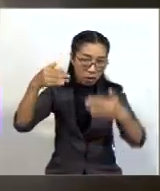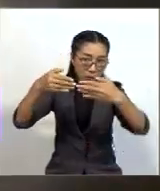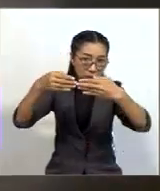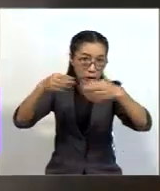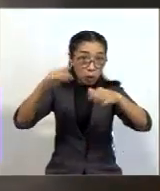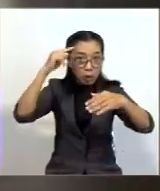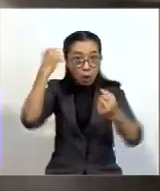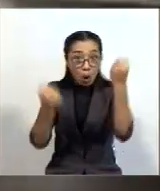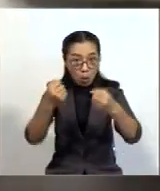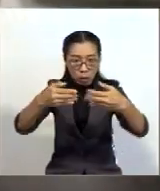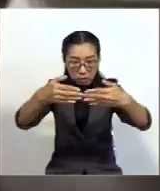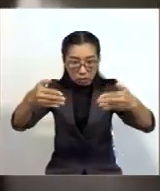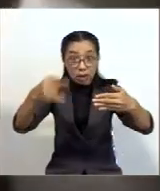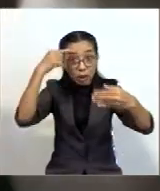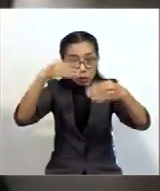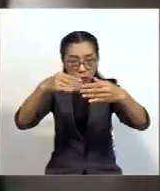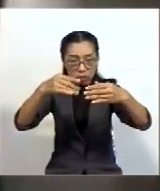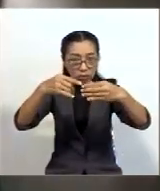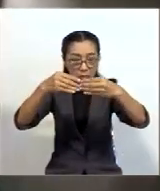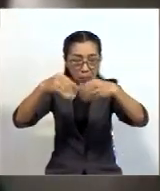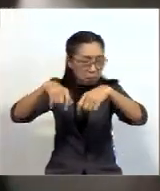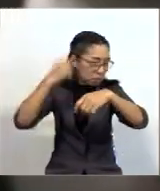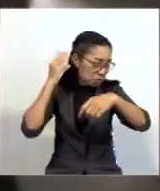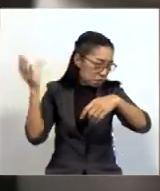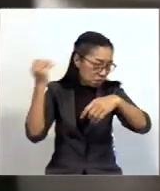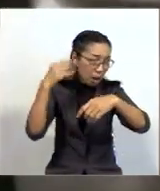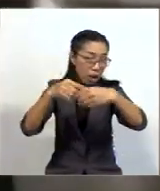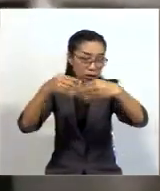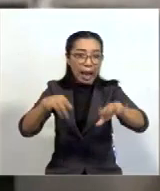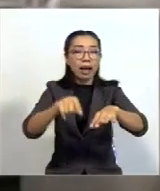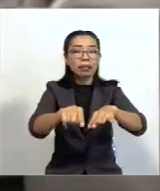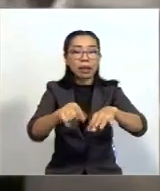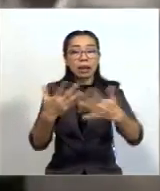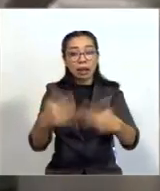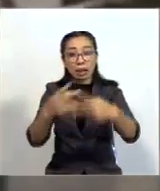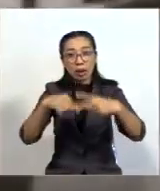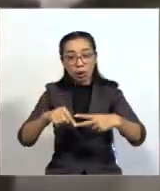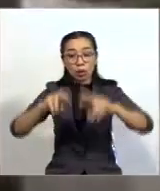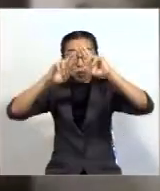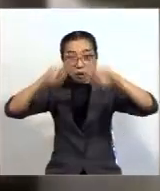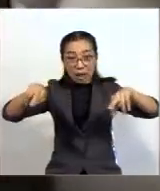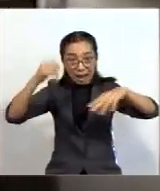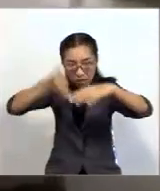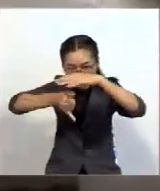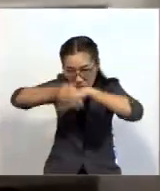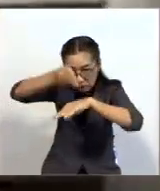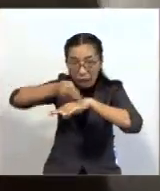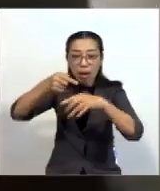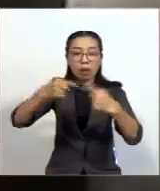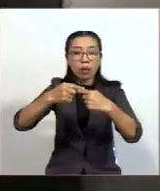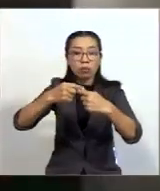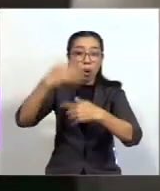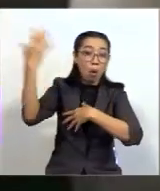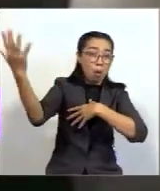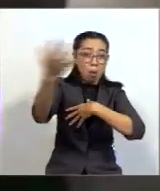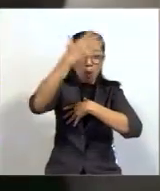ถน่าจะแตกค่ะส่วนอีกคลิปชาวบ้านถ่ายไว้ภายในร้านค้าเป็นช่วงที่พายุฝนลมแรงพัดเอา